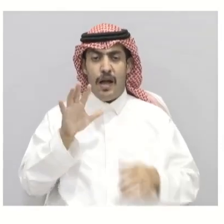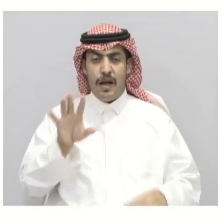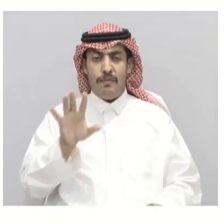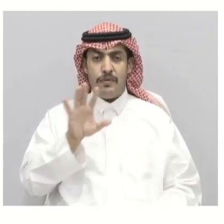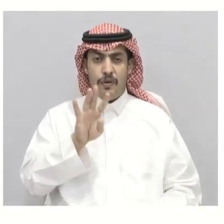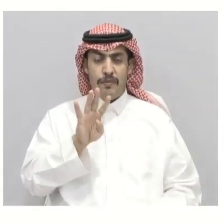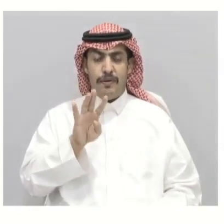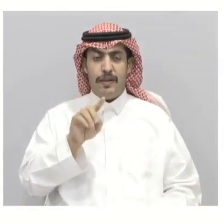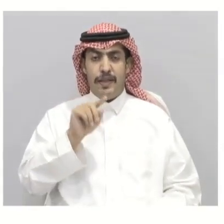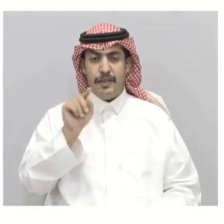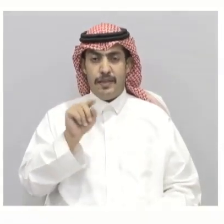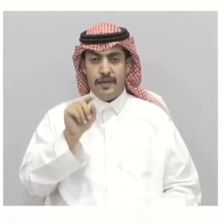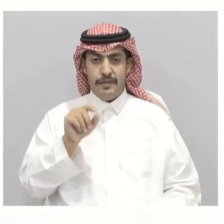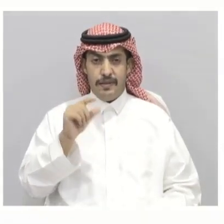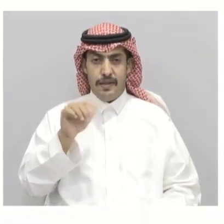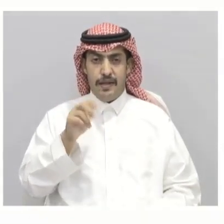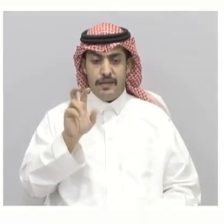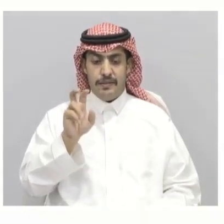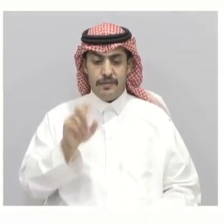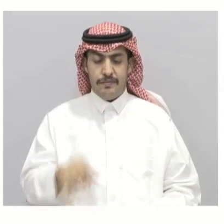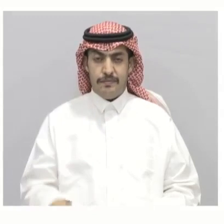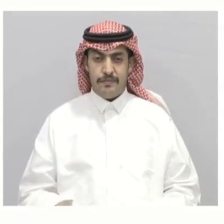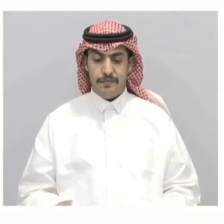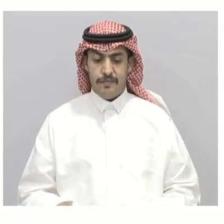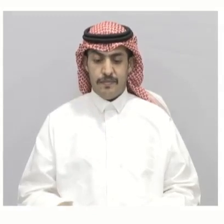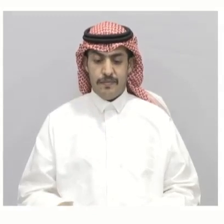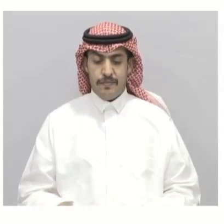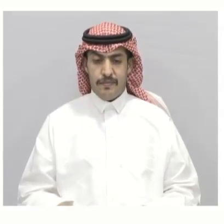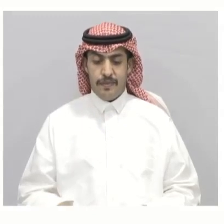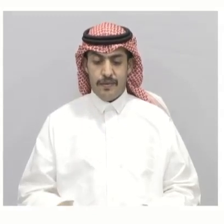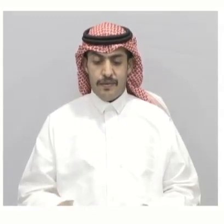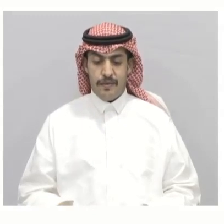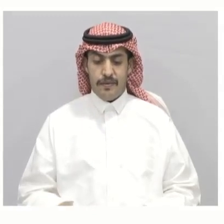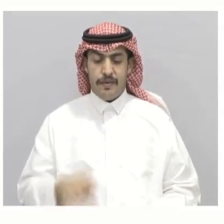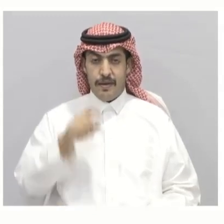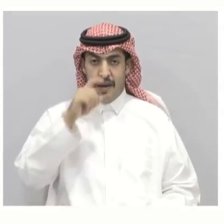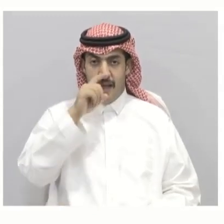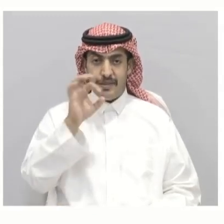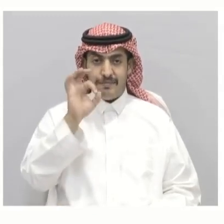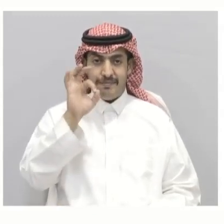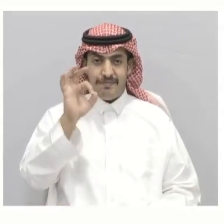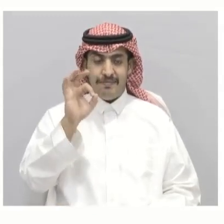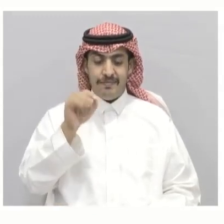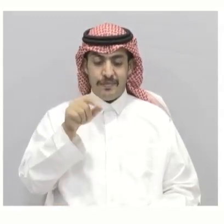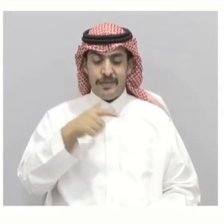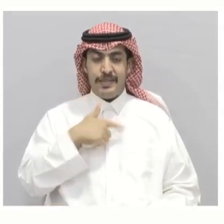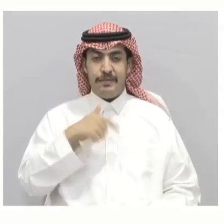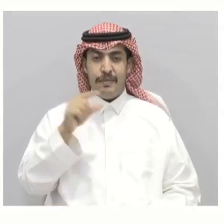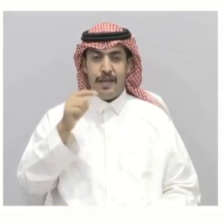45 درجه ولا ننسى اعزائي الدرجه وهي